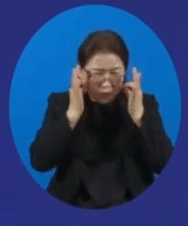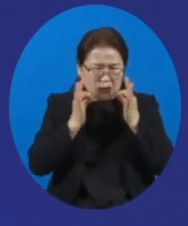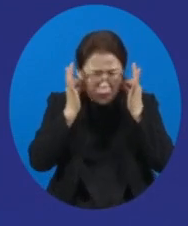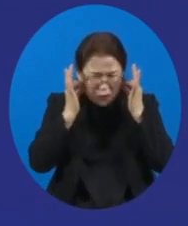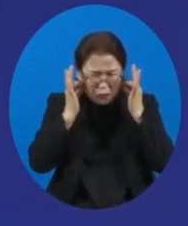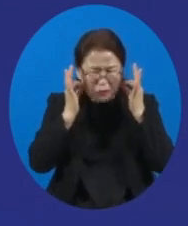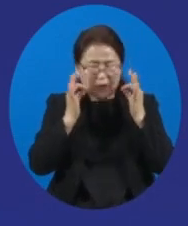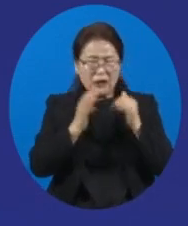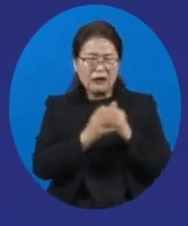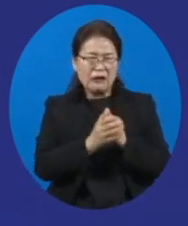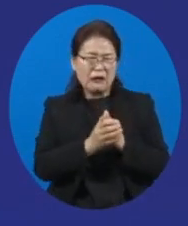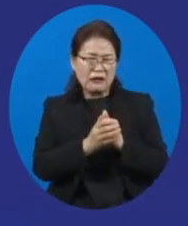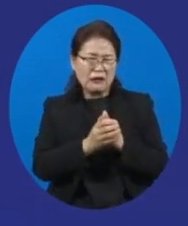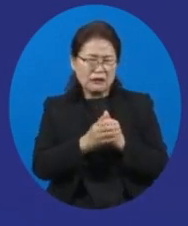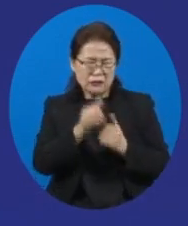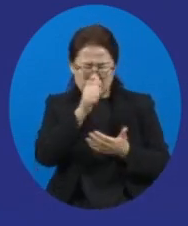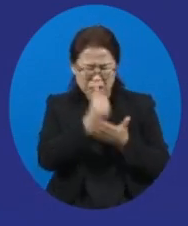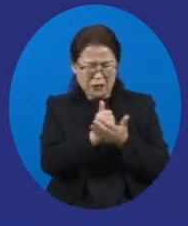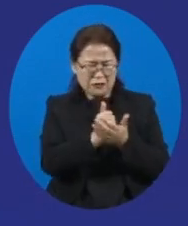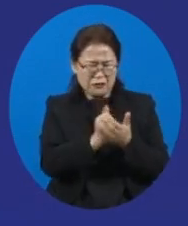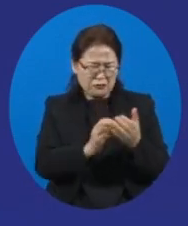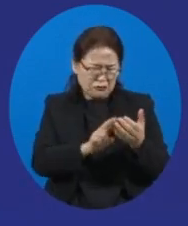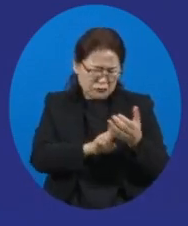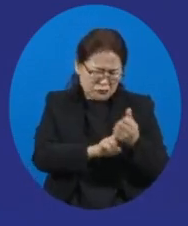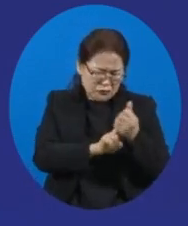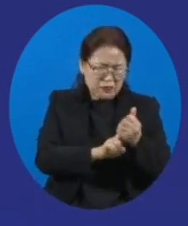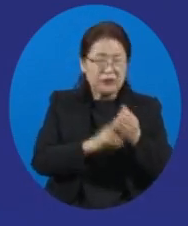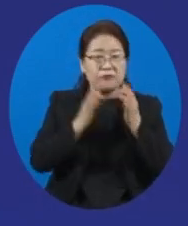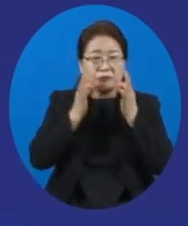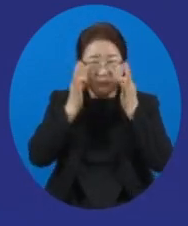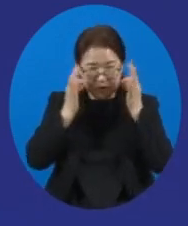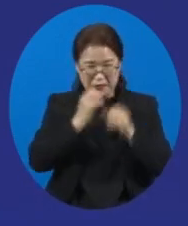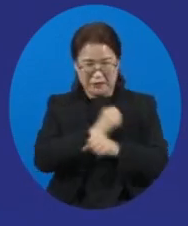본능적으로 그 죄를 숨기려고 해요.